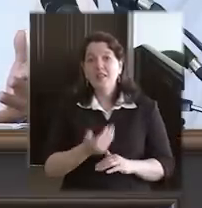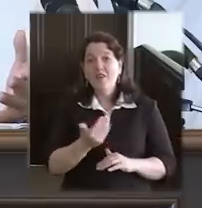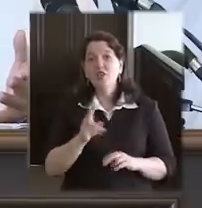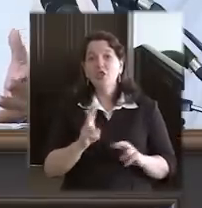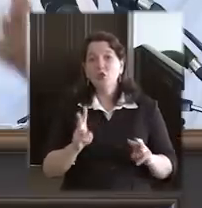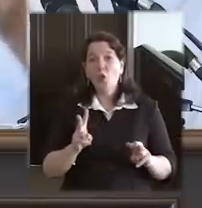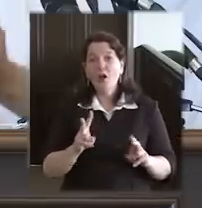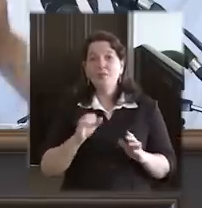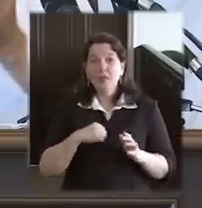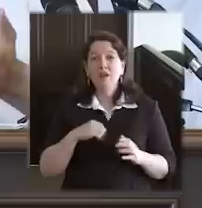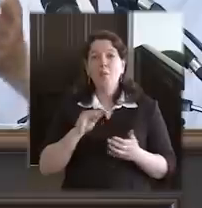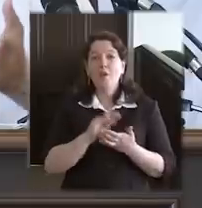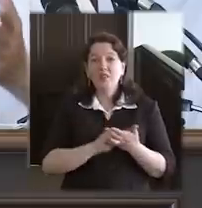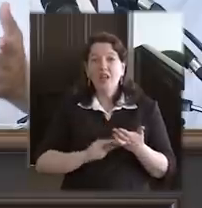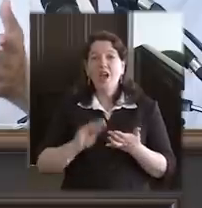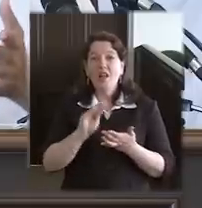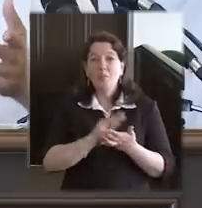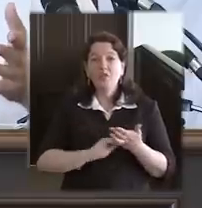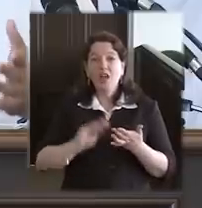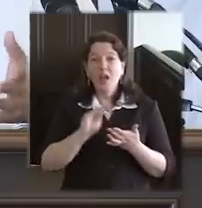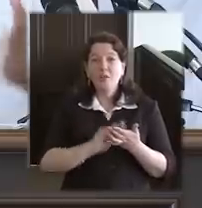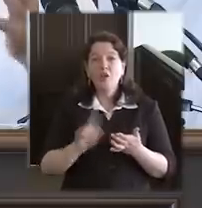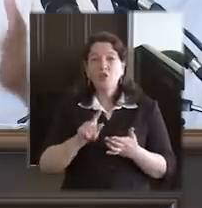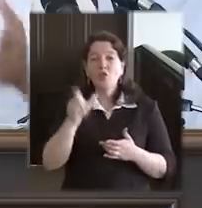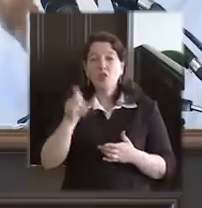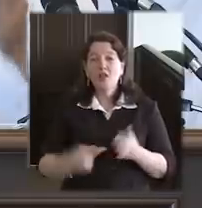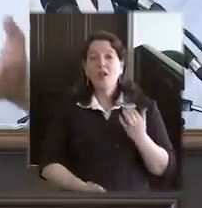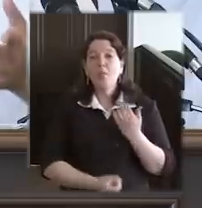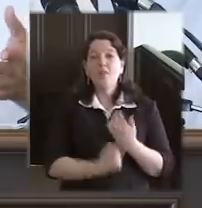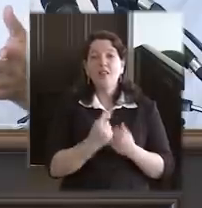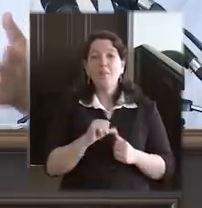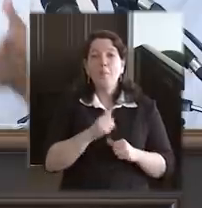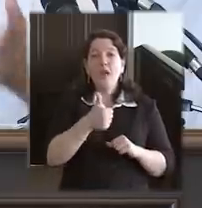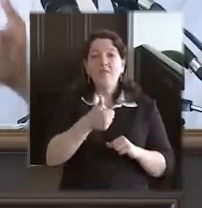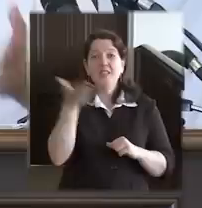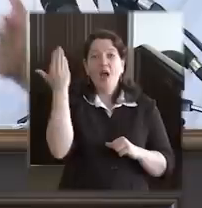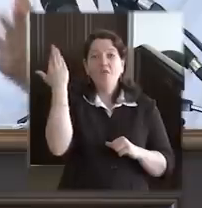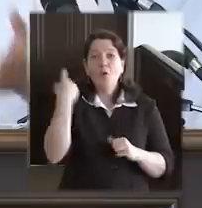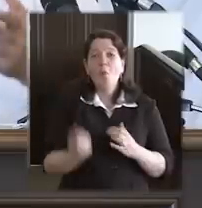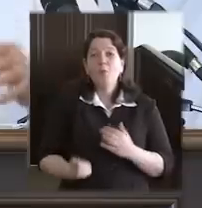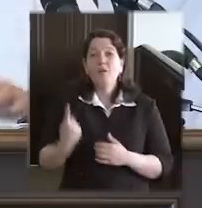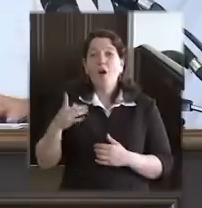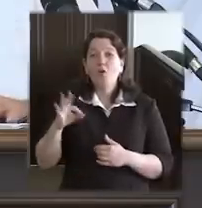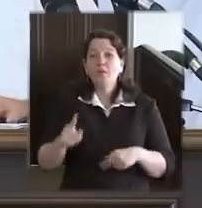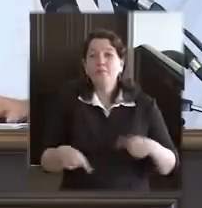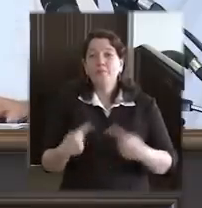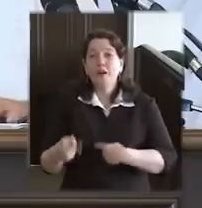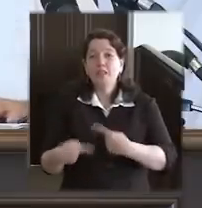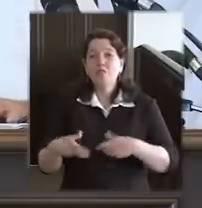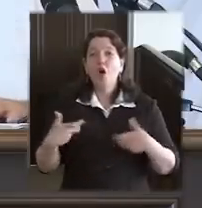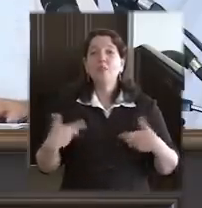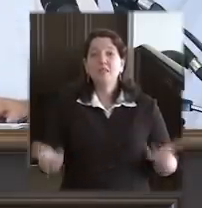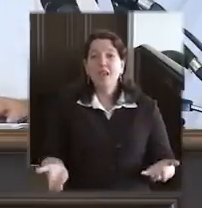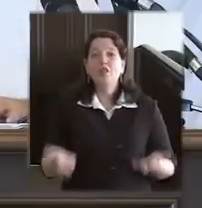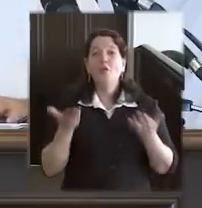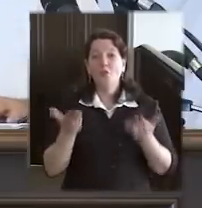Поняли? Вот мы вам долбили вам, что человек произошел от обезьяны. Вы никак понять не можете.